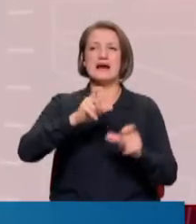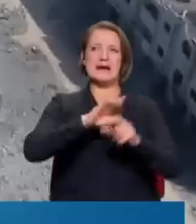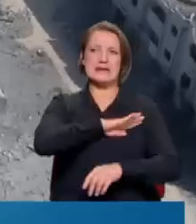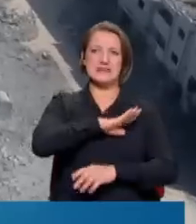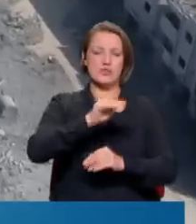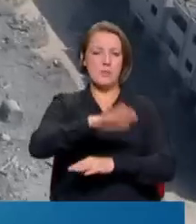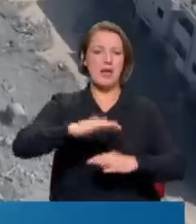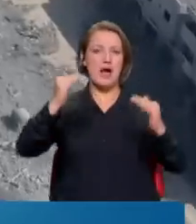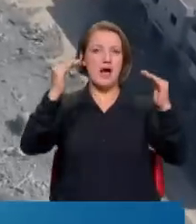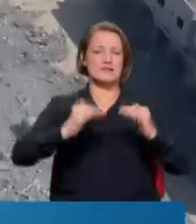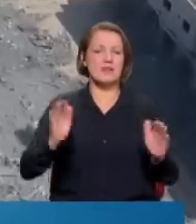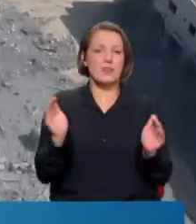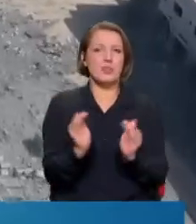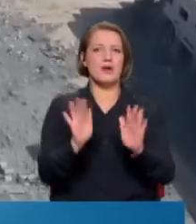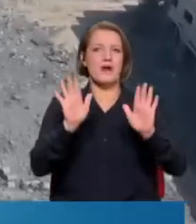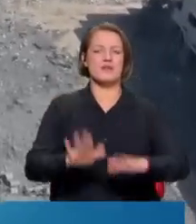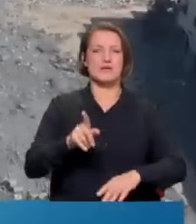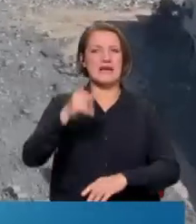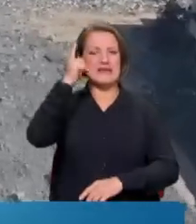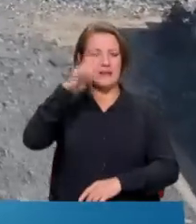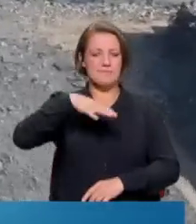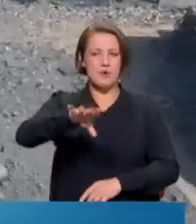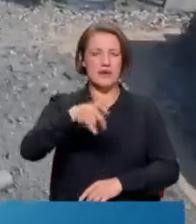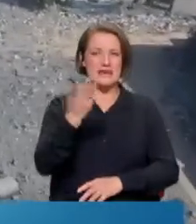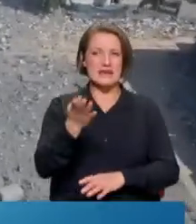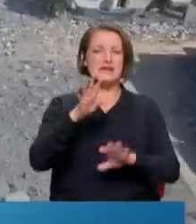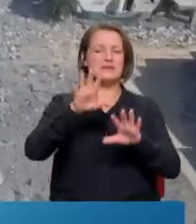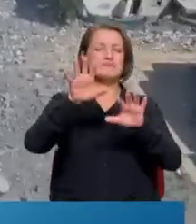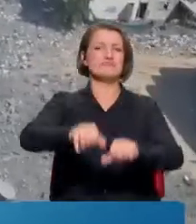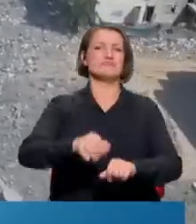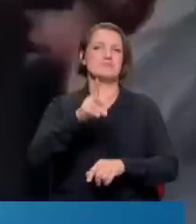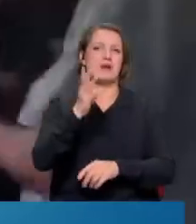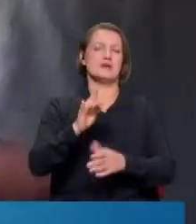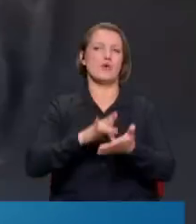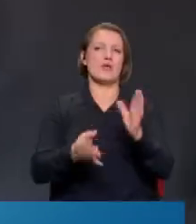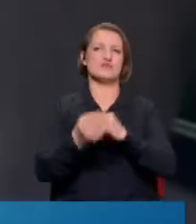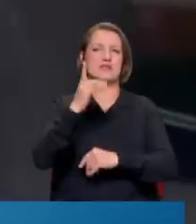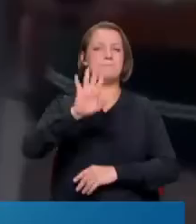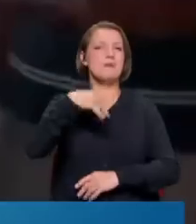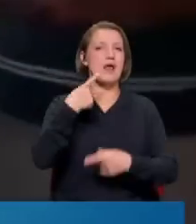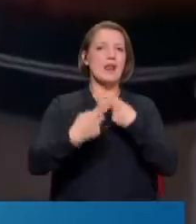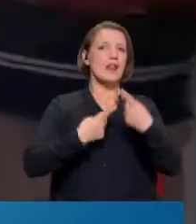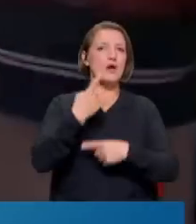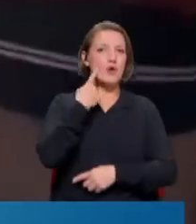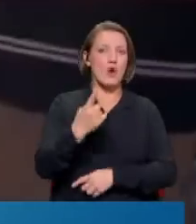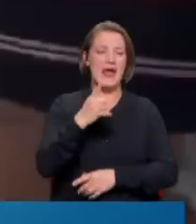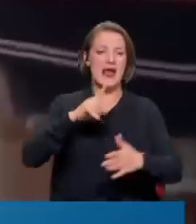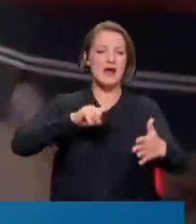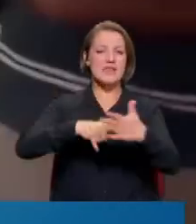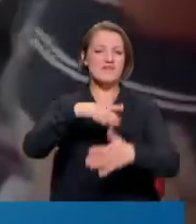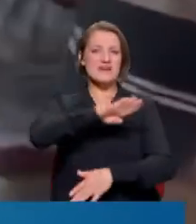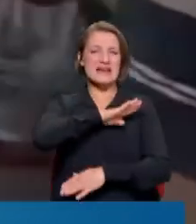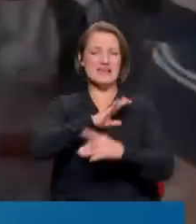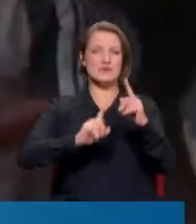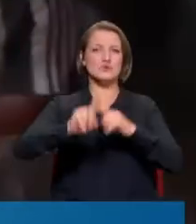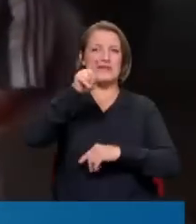azalacak bakanın sözleri sonrası İsrail'in bölgeyi İlhak edeceği iddiaları ortaya atıldı bir başka iddiaya göre ise Hedef gazze'nin